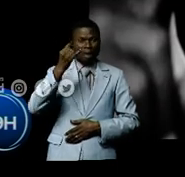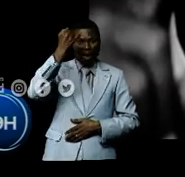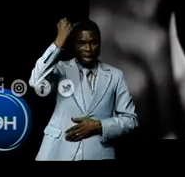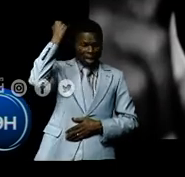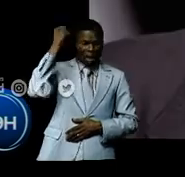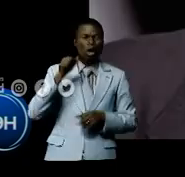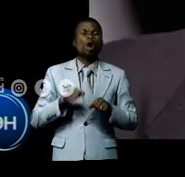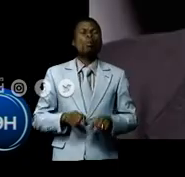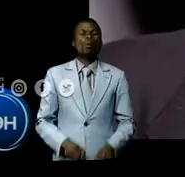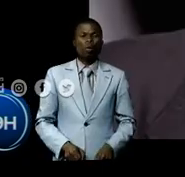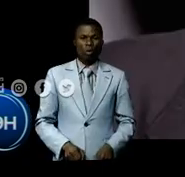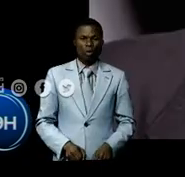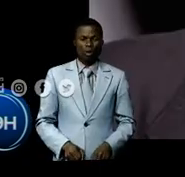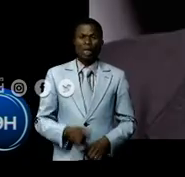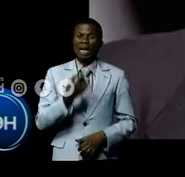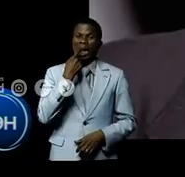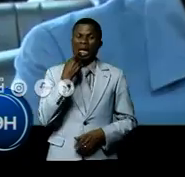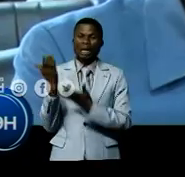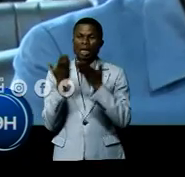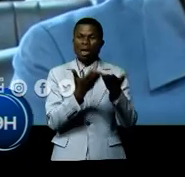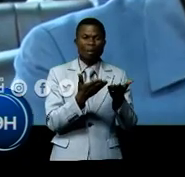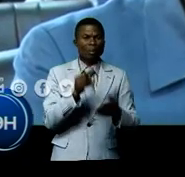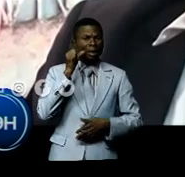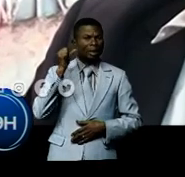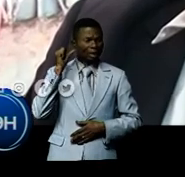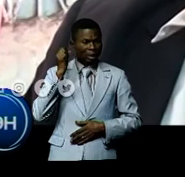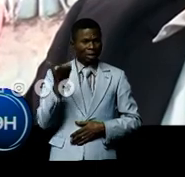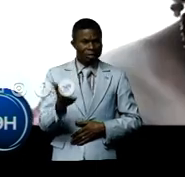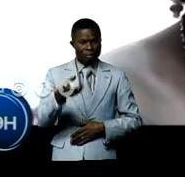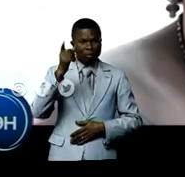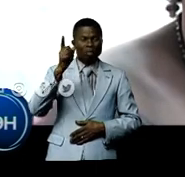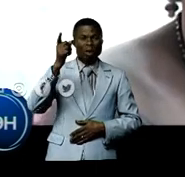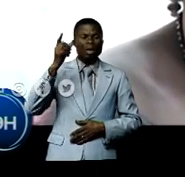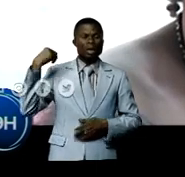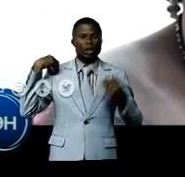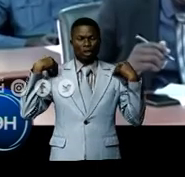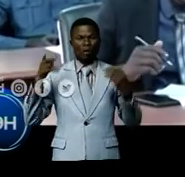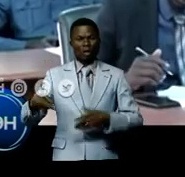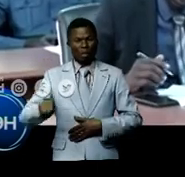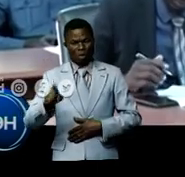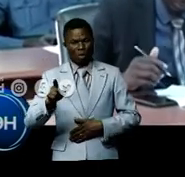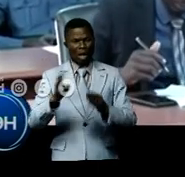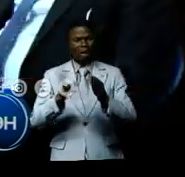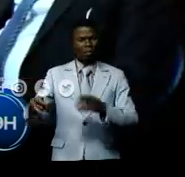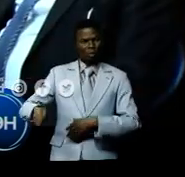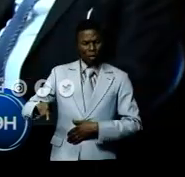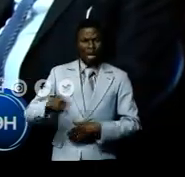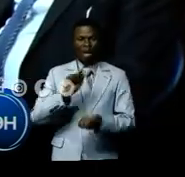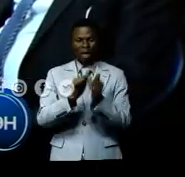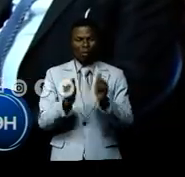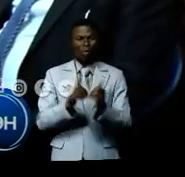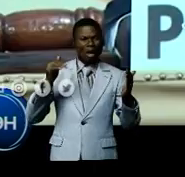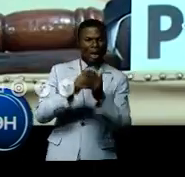Lumumba dont les restes ont été rapatriés au pays. Et dans la foulée, le numéro 1 de l'organe délibérant ne dévie pas la question de